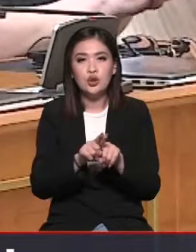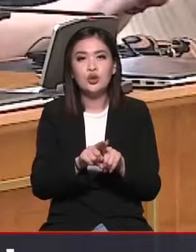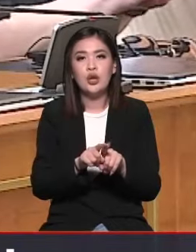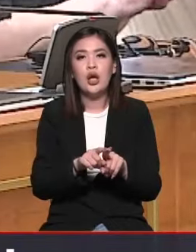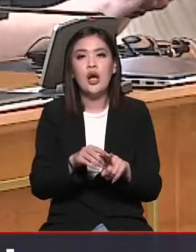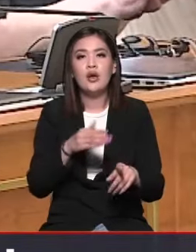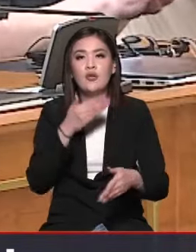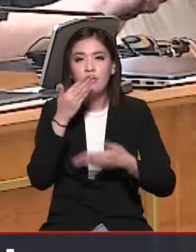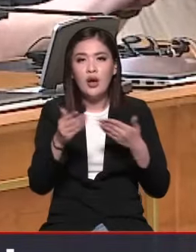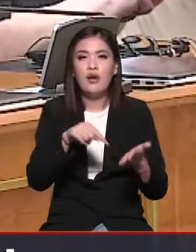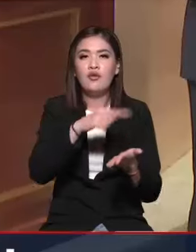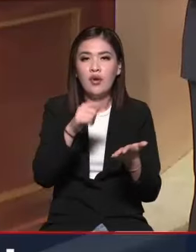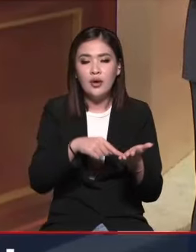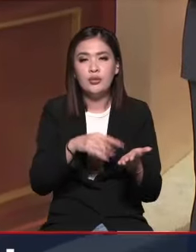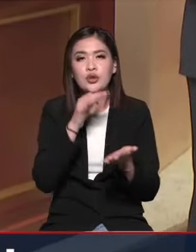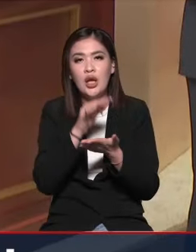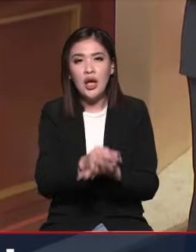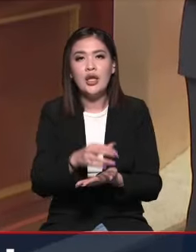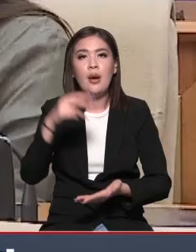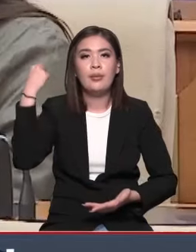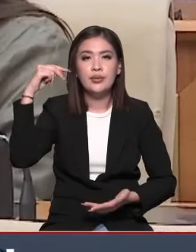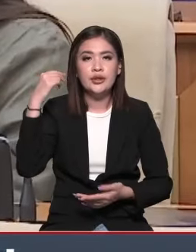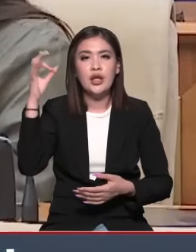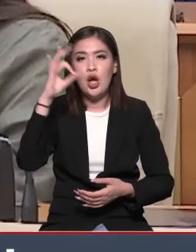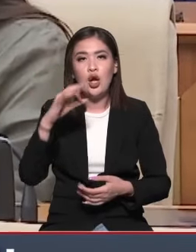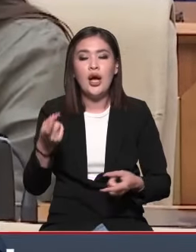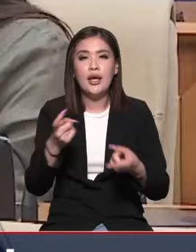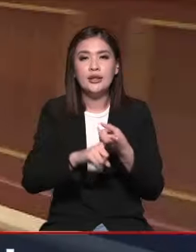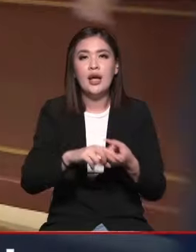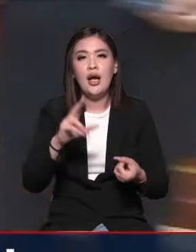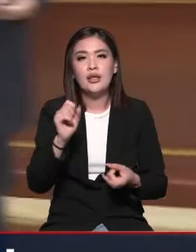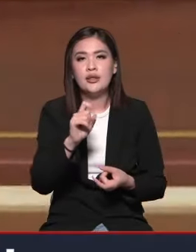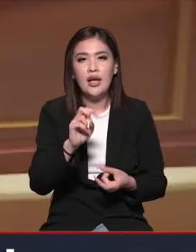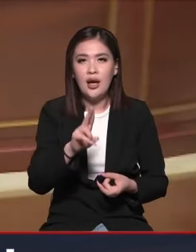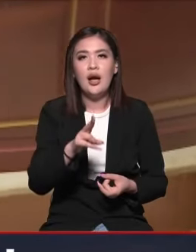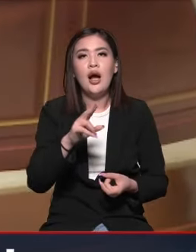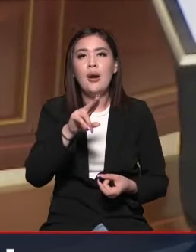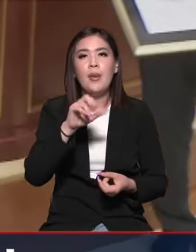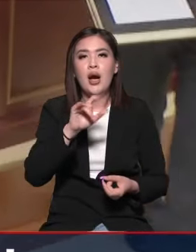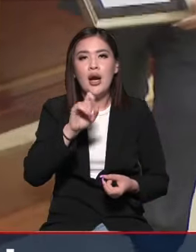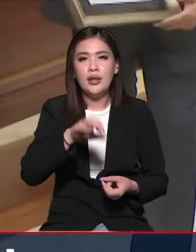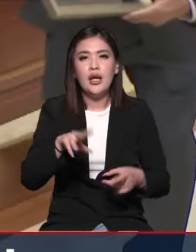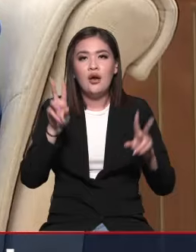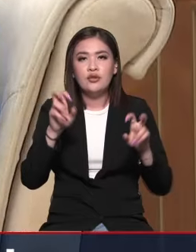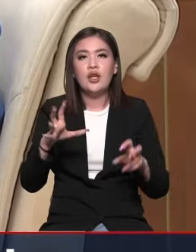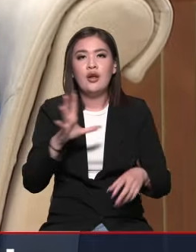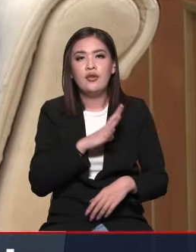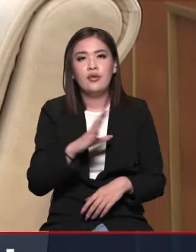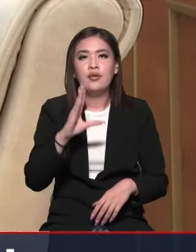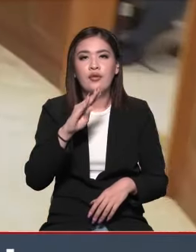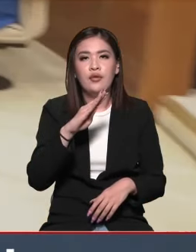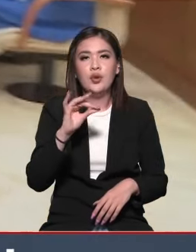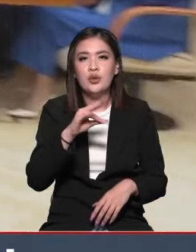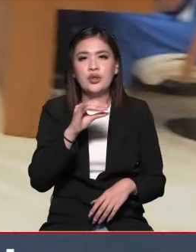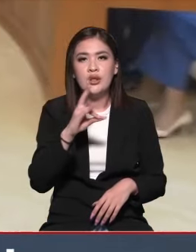сюжеттермен өріледі. Сондай-ақ президент телерадио кешеніне қарасты Қазақпарат агенттігінің фото тілшісі Виктор Федюнин